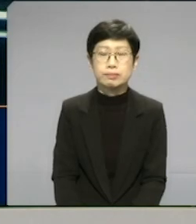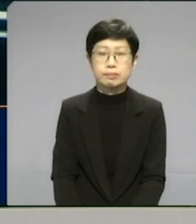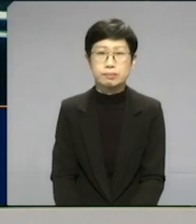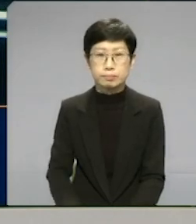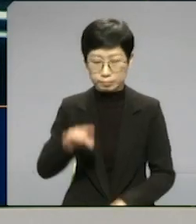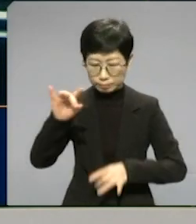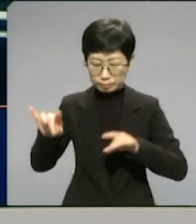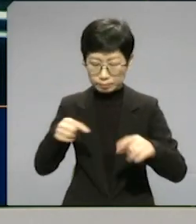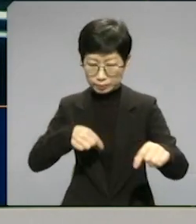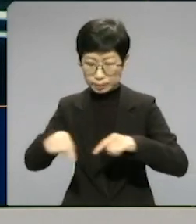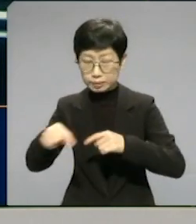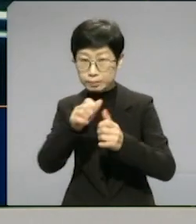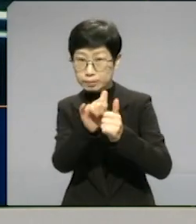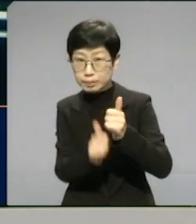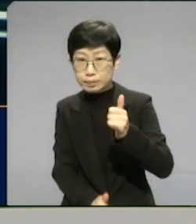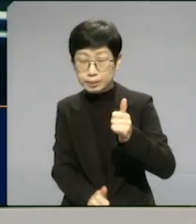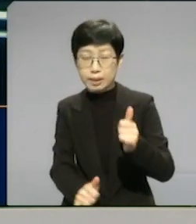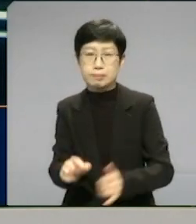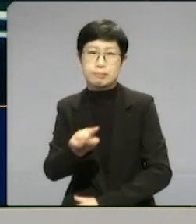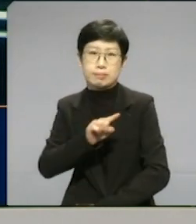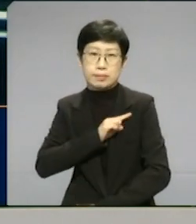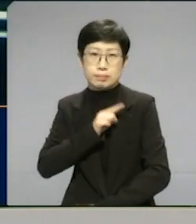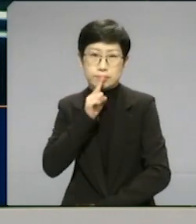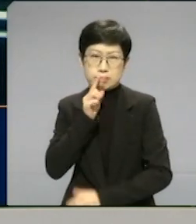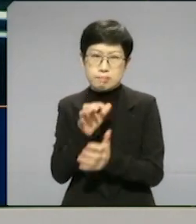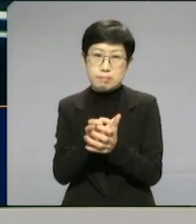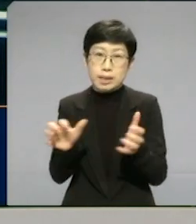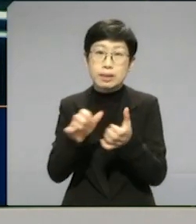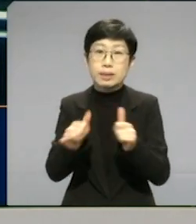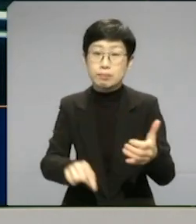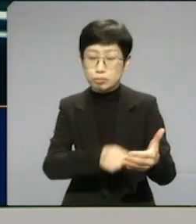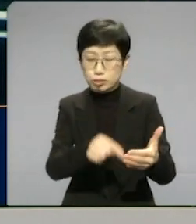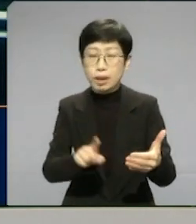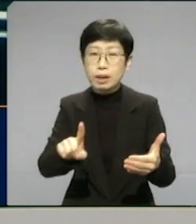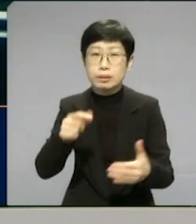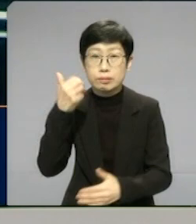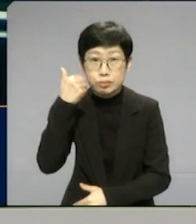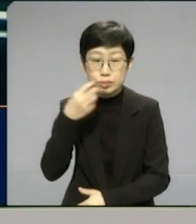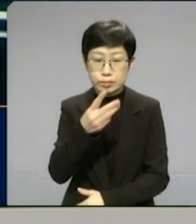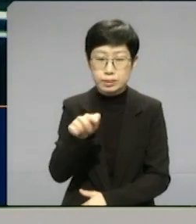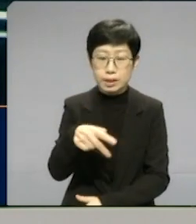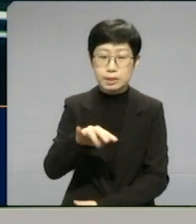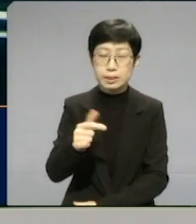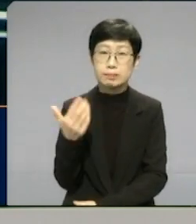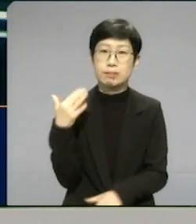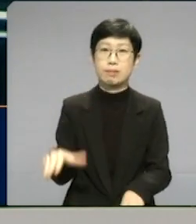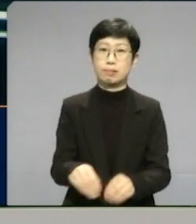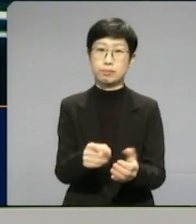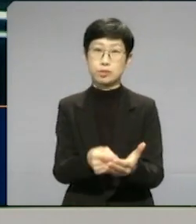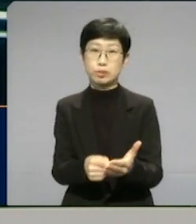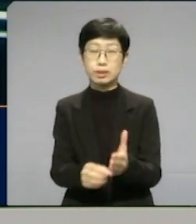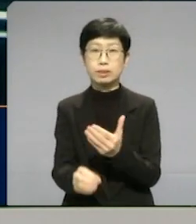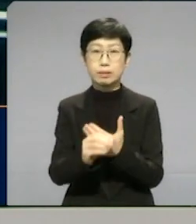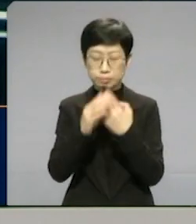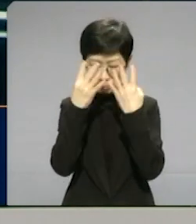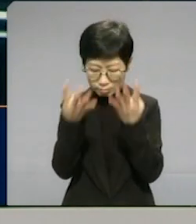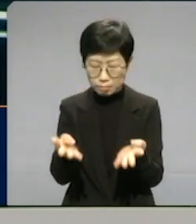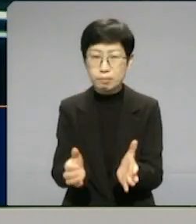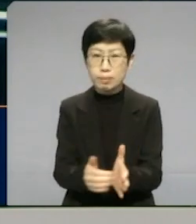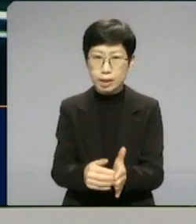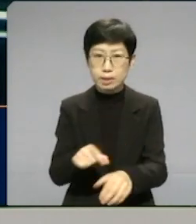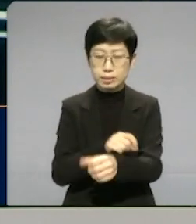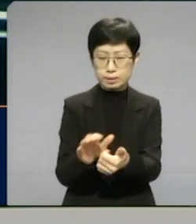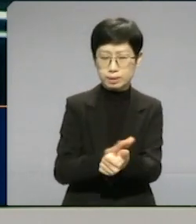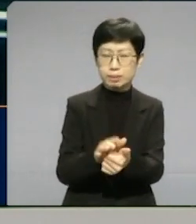네, 태국 정치 사상 가장 논쟁적인 인물 가운데 하나인 탁신 전 총리가 가석방됐습니다. 특혜